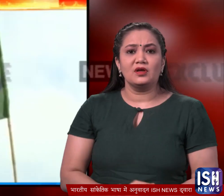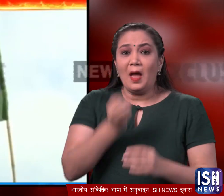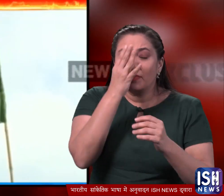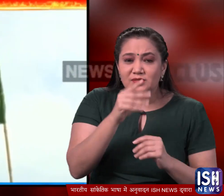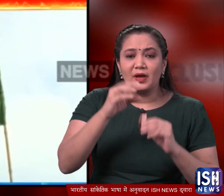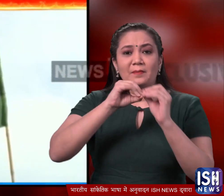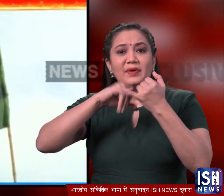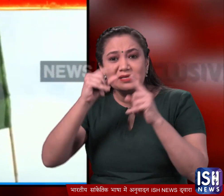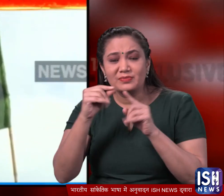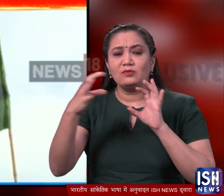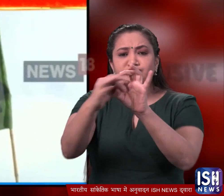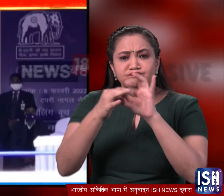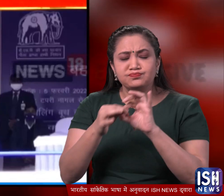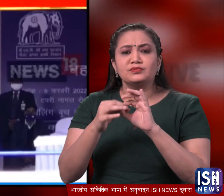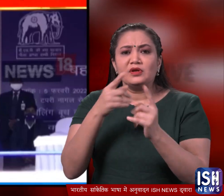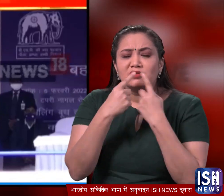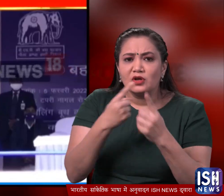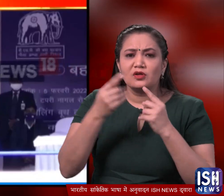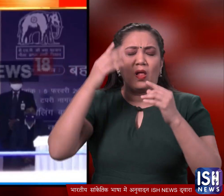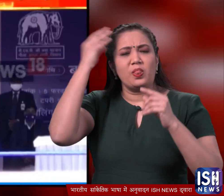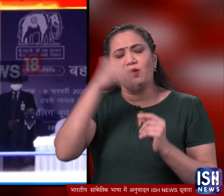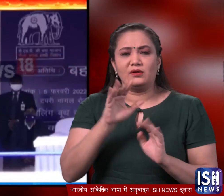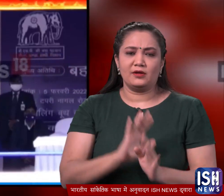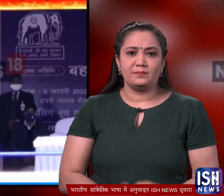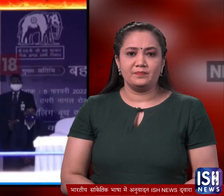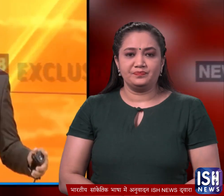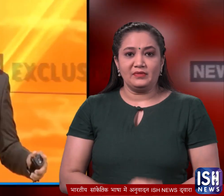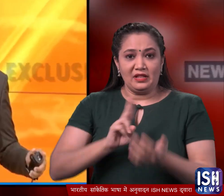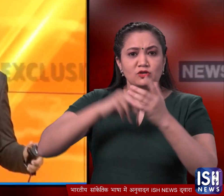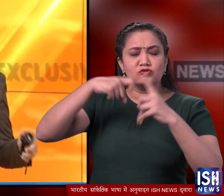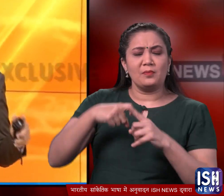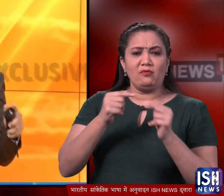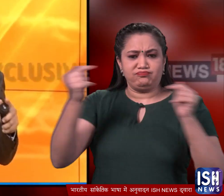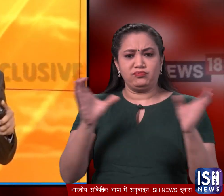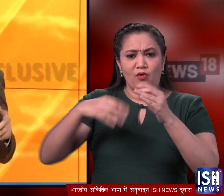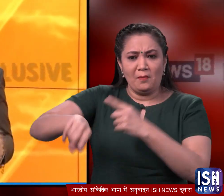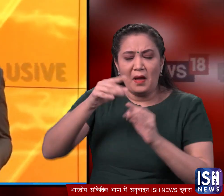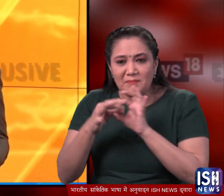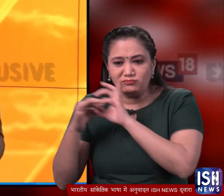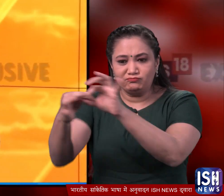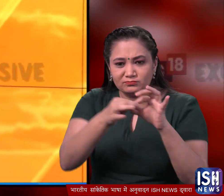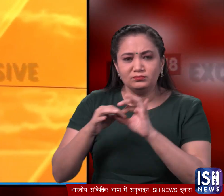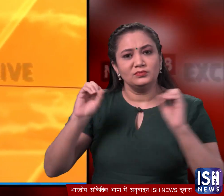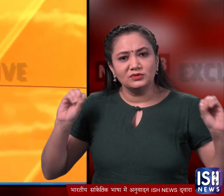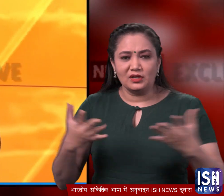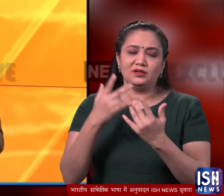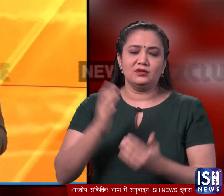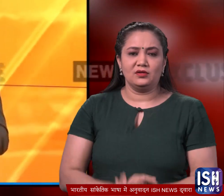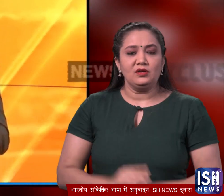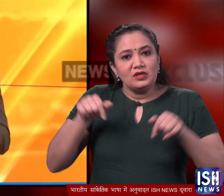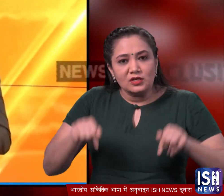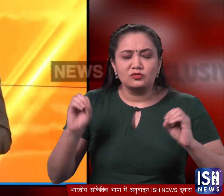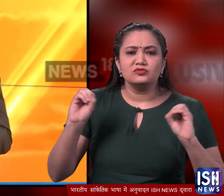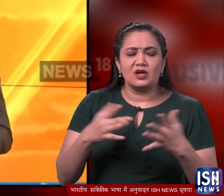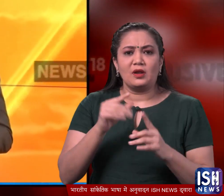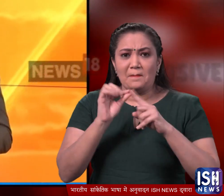में बीजेपी और बीएसपी के गठबंधन की अटकलों को खारिज कर दिया था। नीतीश कुमार के नाम पर विपक्षी दलों को साथ लाने की कोशिश शुरू हो गई, इसीलिए ये